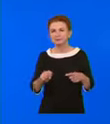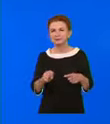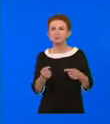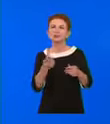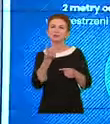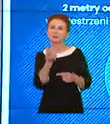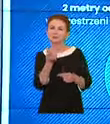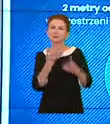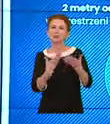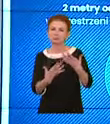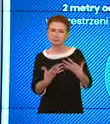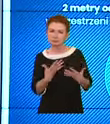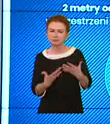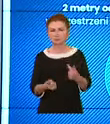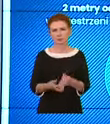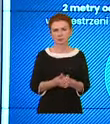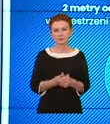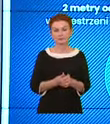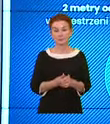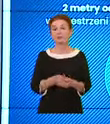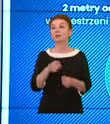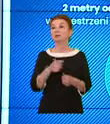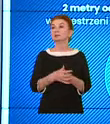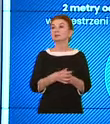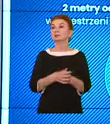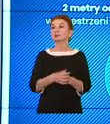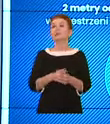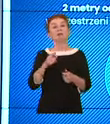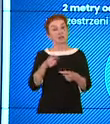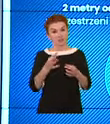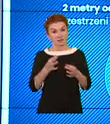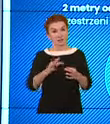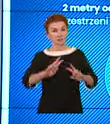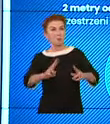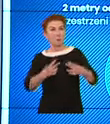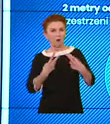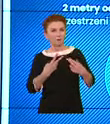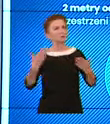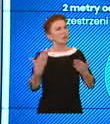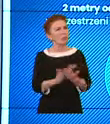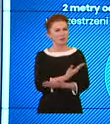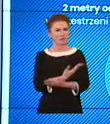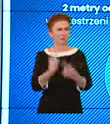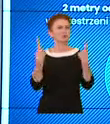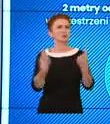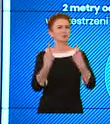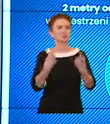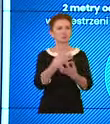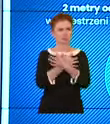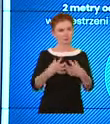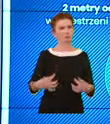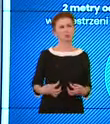I tak w ramach tego całego zestawu powrotu do nowej normalności czy do nowej rzeczywistości